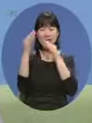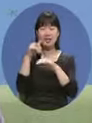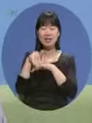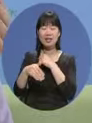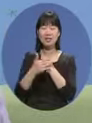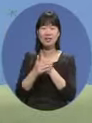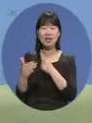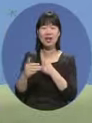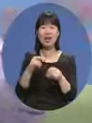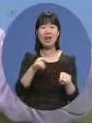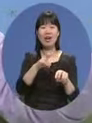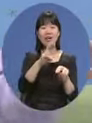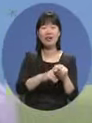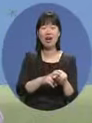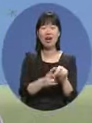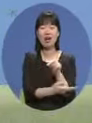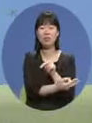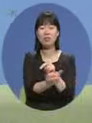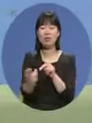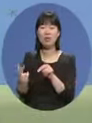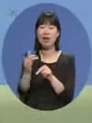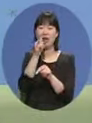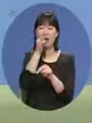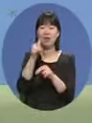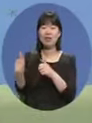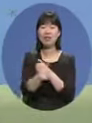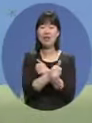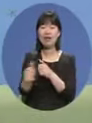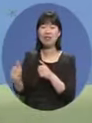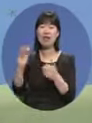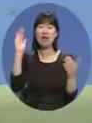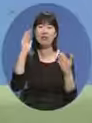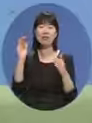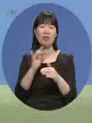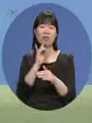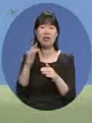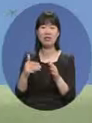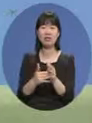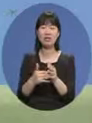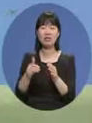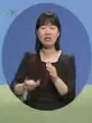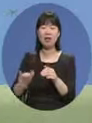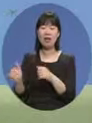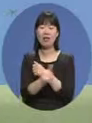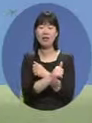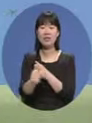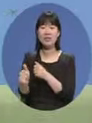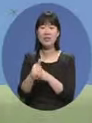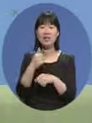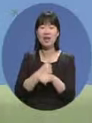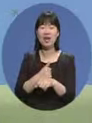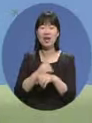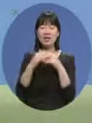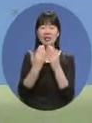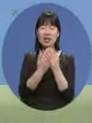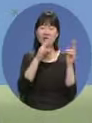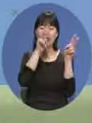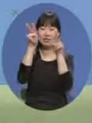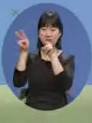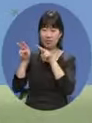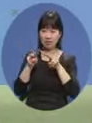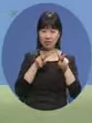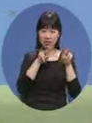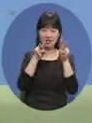독서실에 앉아 있어도 독서실은 사실 아무것도 없잖아요. 네. 왔다 갔다 거기 다니는 아이들 외에는. 근데 저는 왔다 갔다 하는 아이들을 다